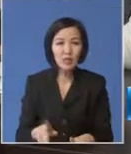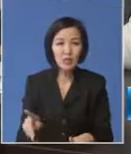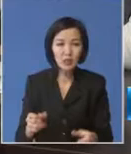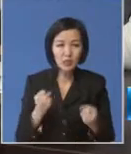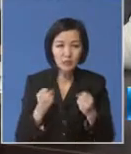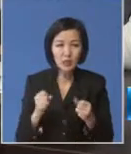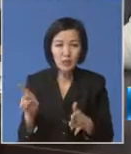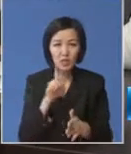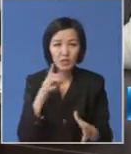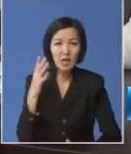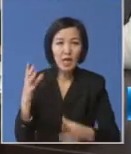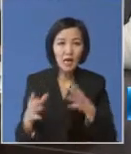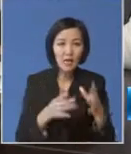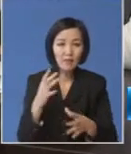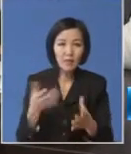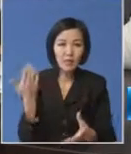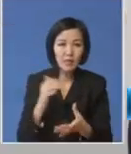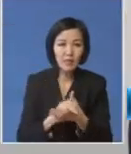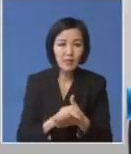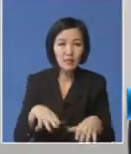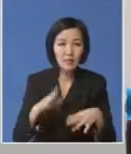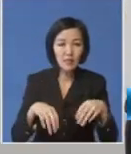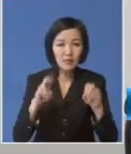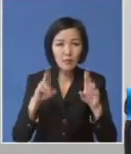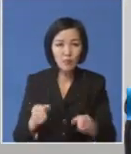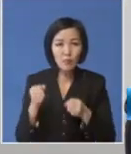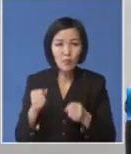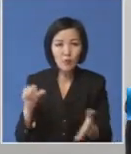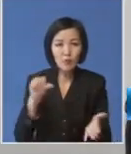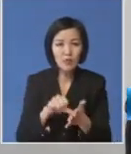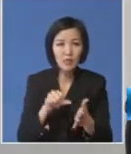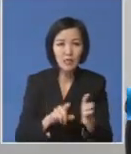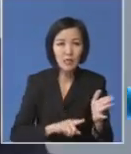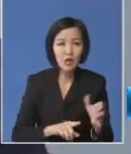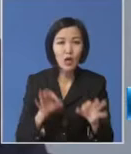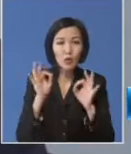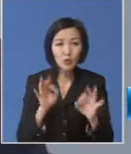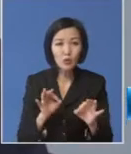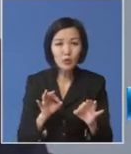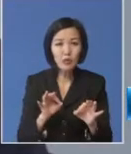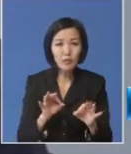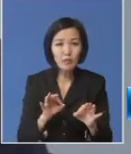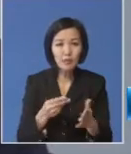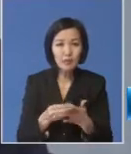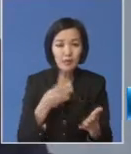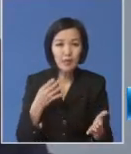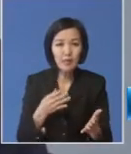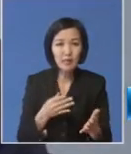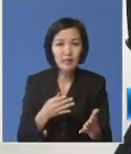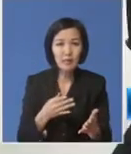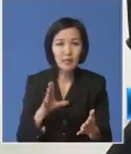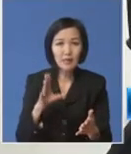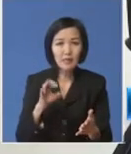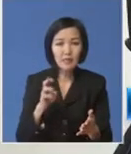дарынды жастарды әлемдік промоутерларға таныстырып, кәсіпқой боксқа жол ашу. Бұл бастамаға оң бағасын берген олимпиада чемпионы Серік Сәпиев